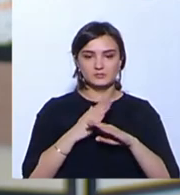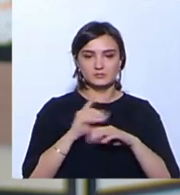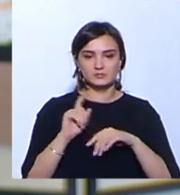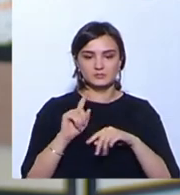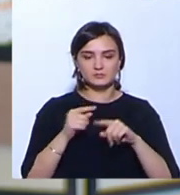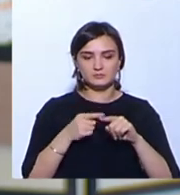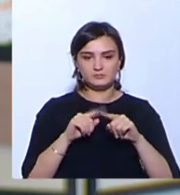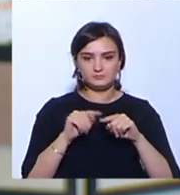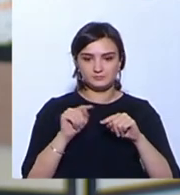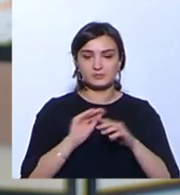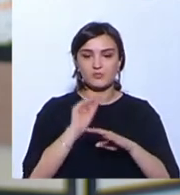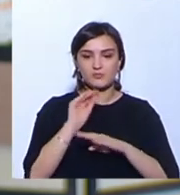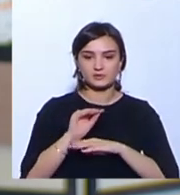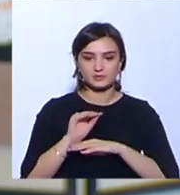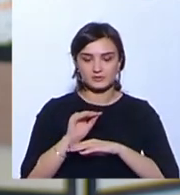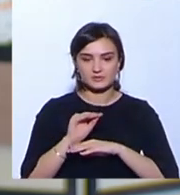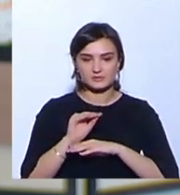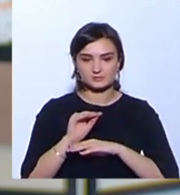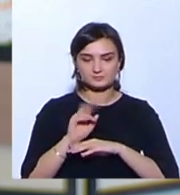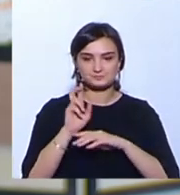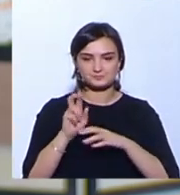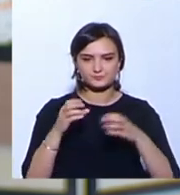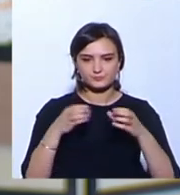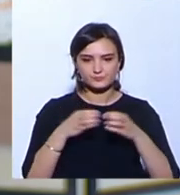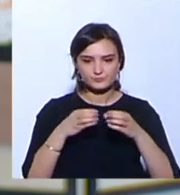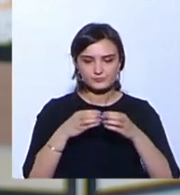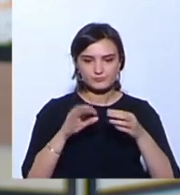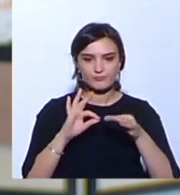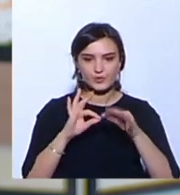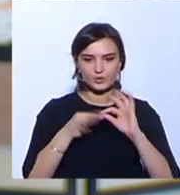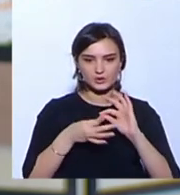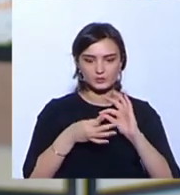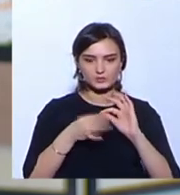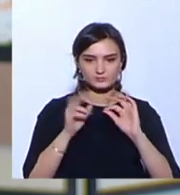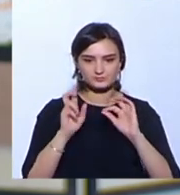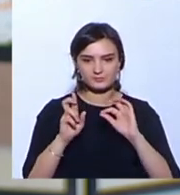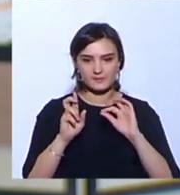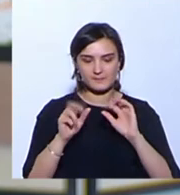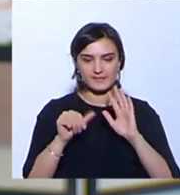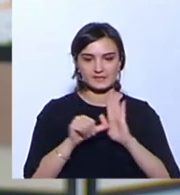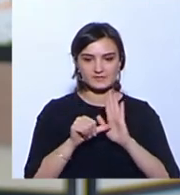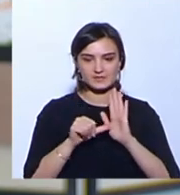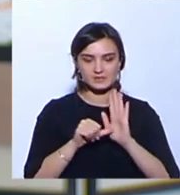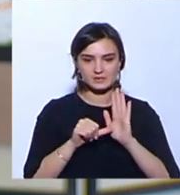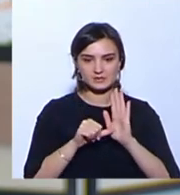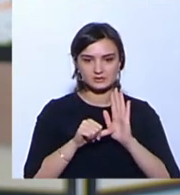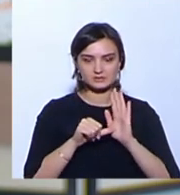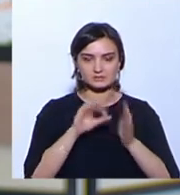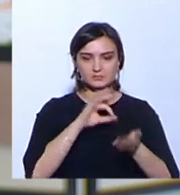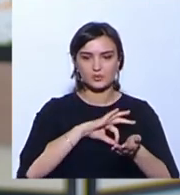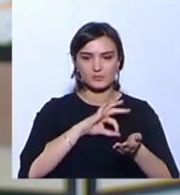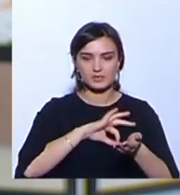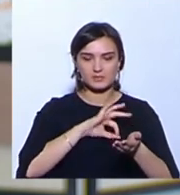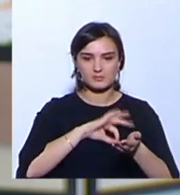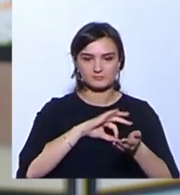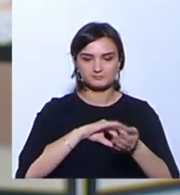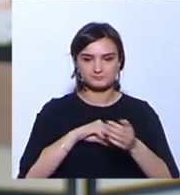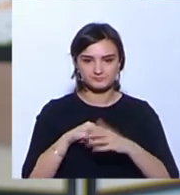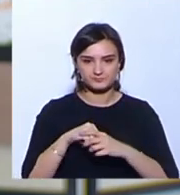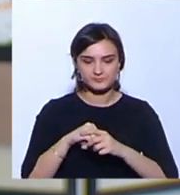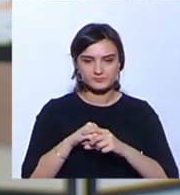რომ გავზარდოთ B ჯგუფის, კონკრეტულად B6-ის მოხმარება